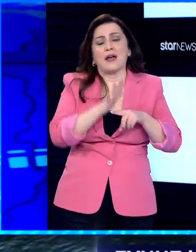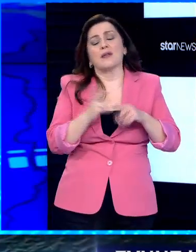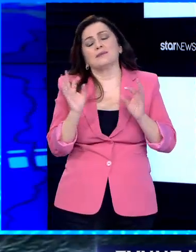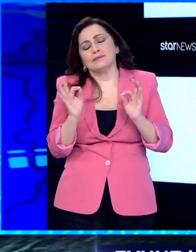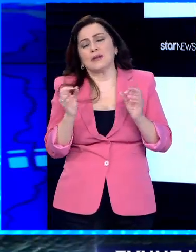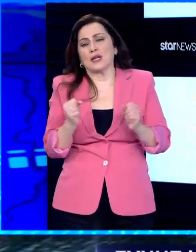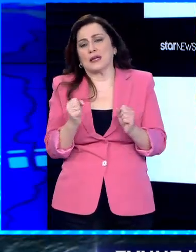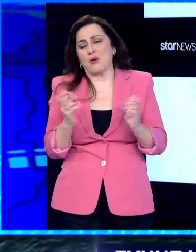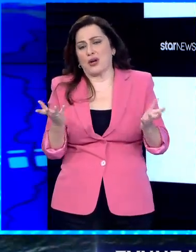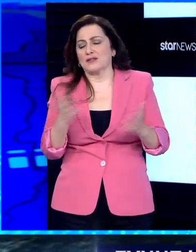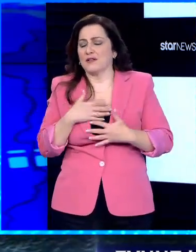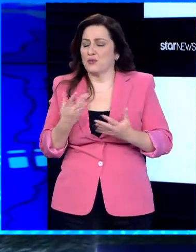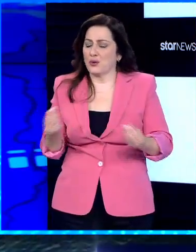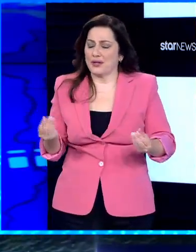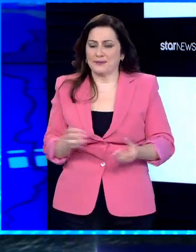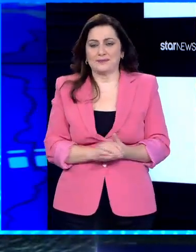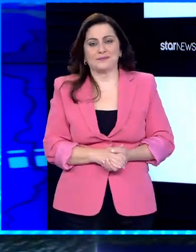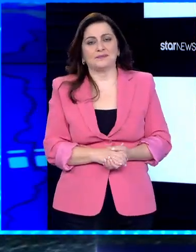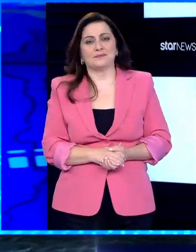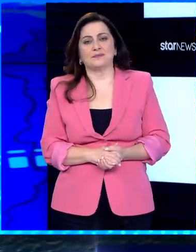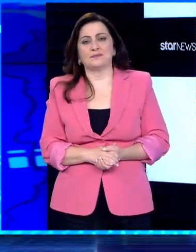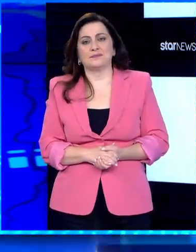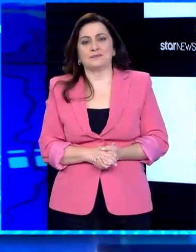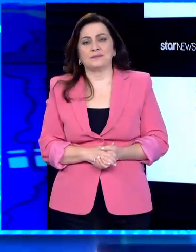γάρ. Σε ευχαριστώ πολύ, Θοδωρή.